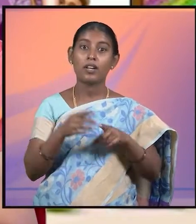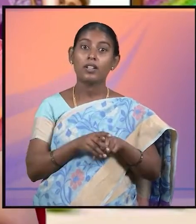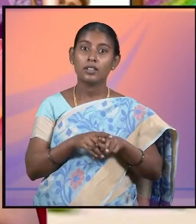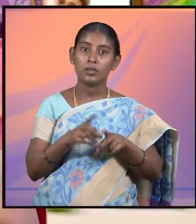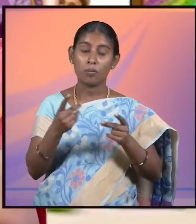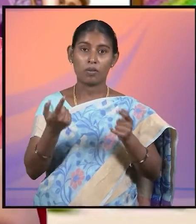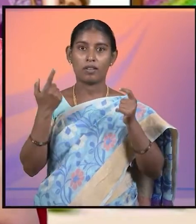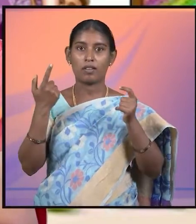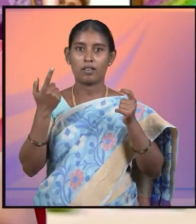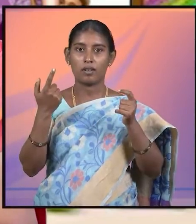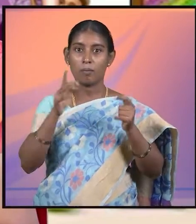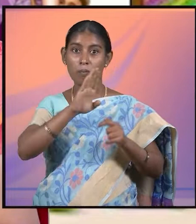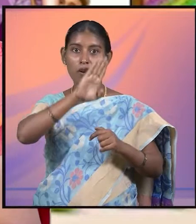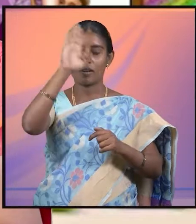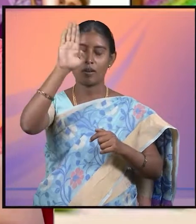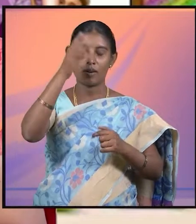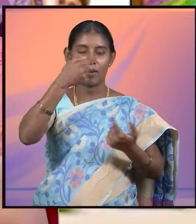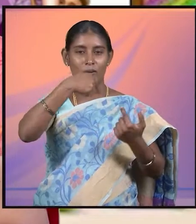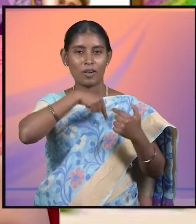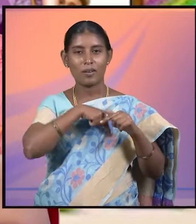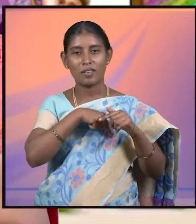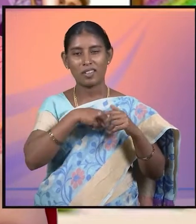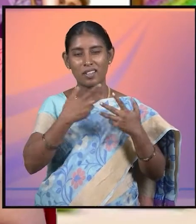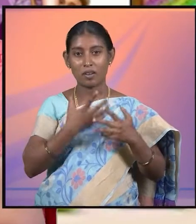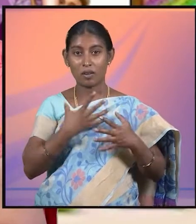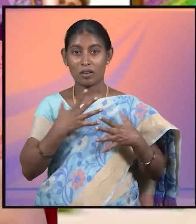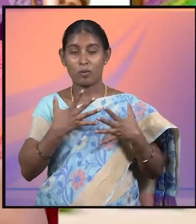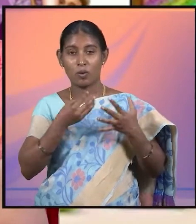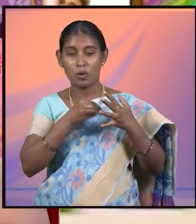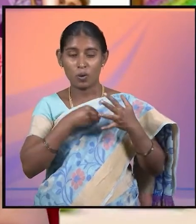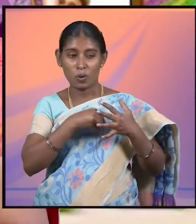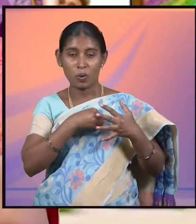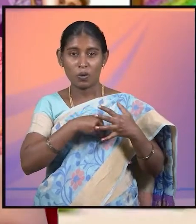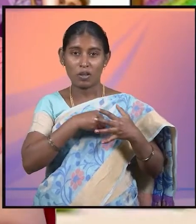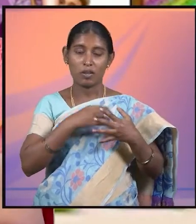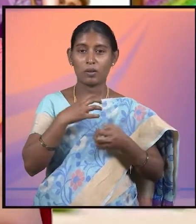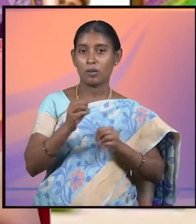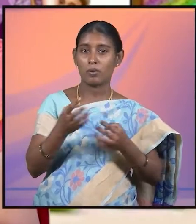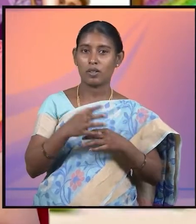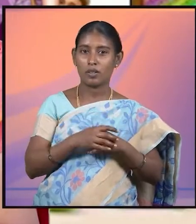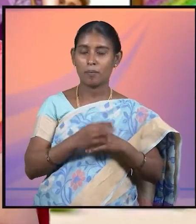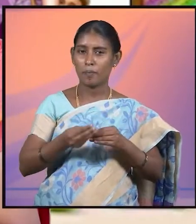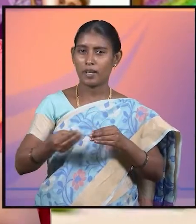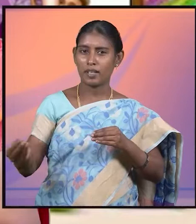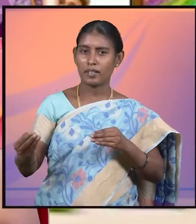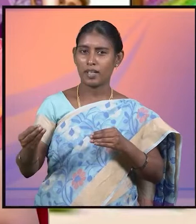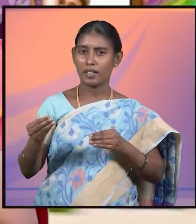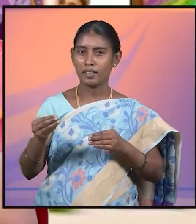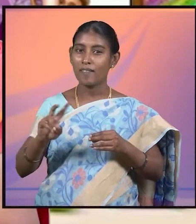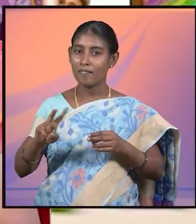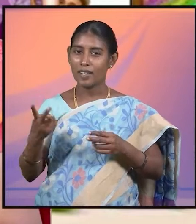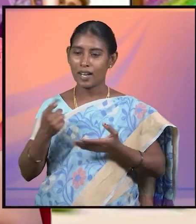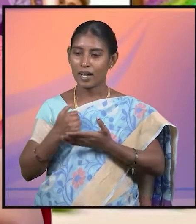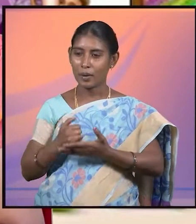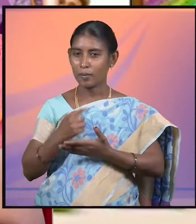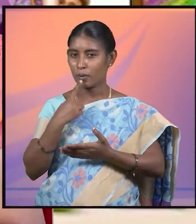திடீரென மன்னரின் மனதில் ஒரு கலக்கம் தோன்றுகிறது. அருகில் இருந்த அமைச்சரிடம் அதை